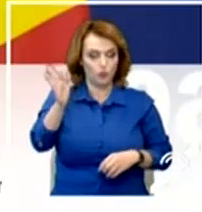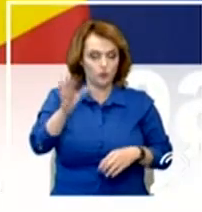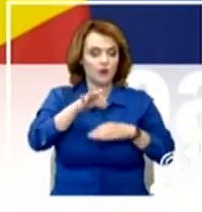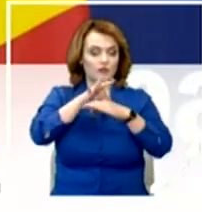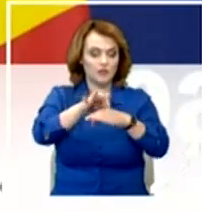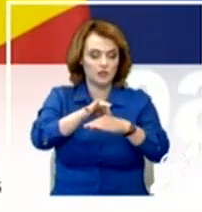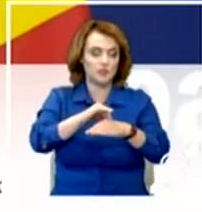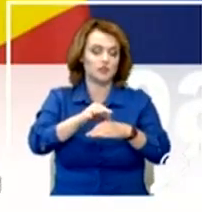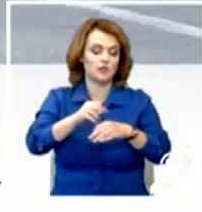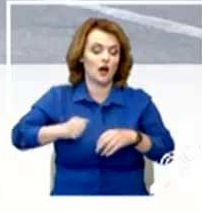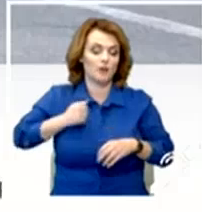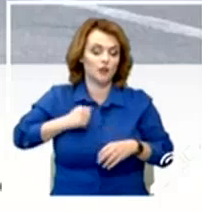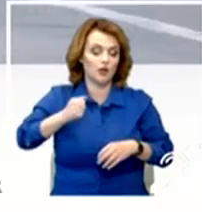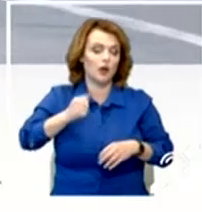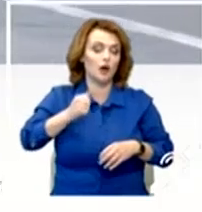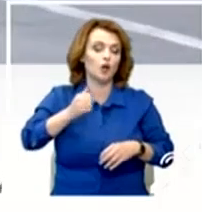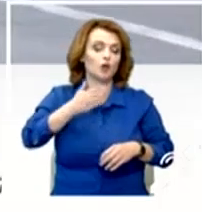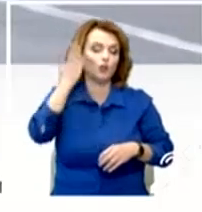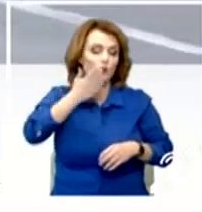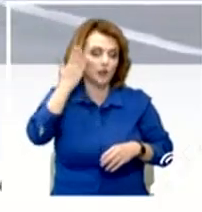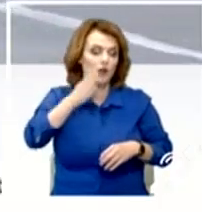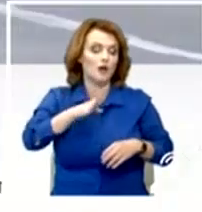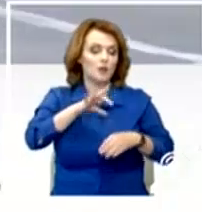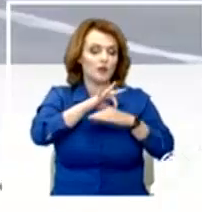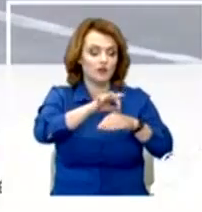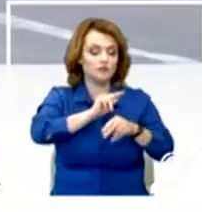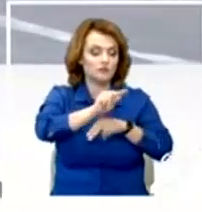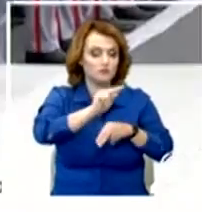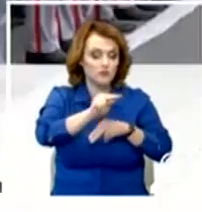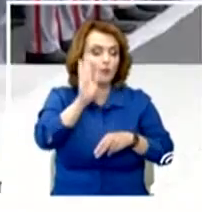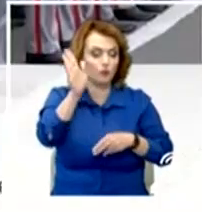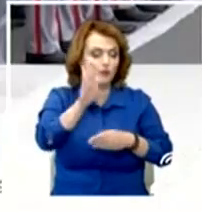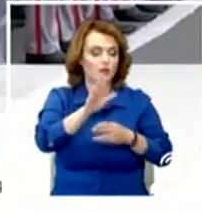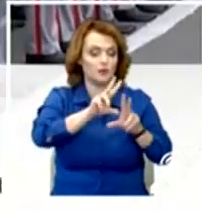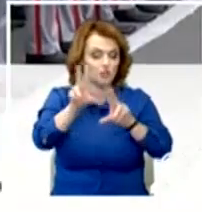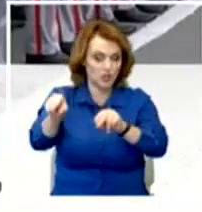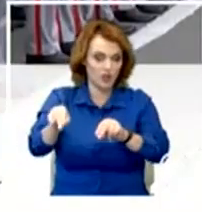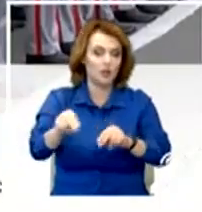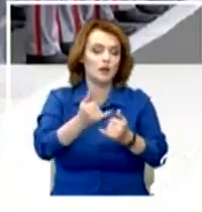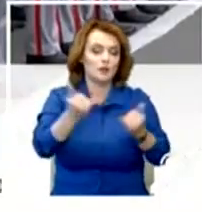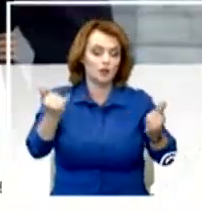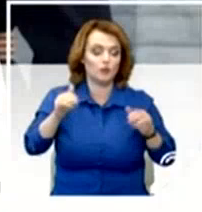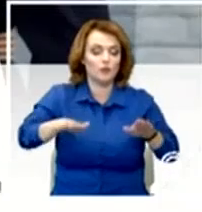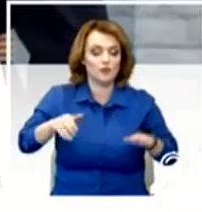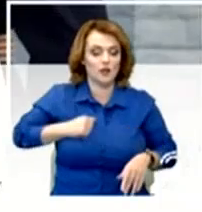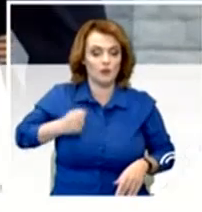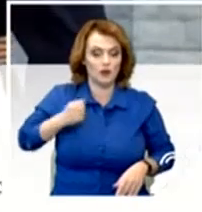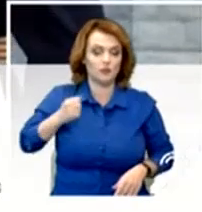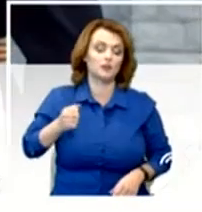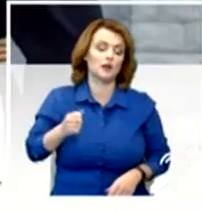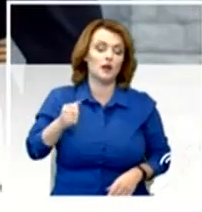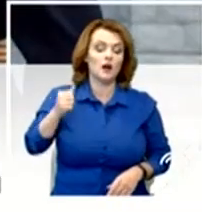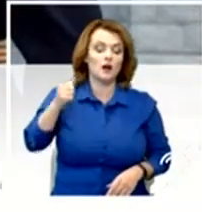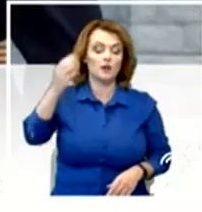din partea armatei României. Tot atunci, la Chișinău, a fost și ministrul apărării al Germaniei, care a promis drone pentru Armata